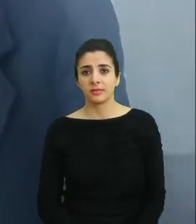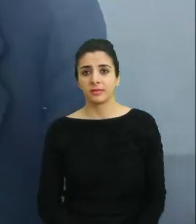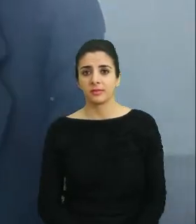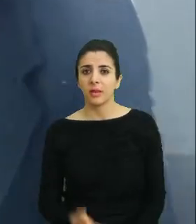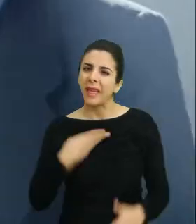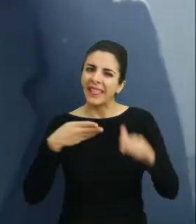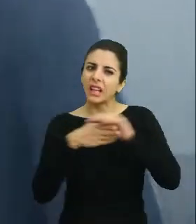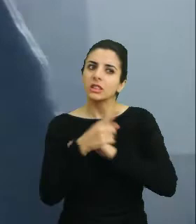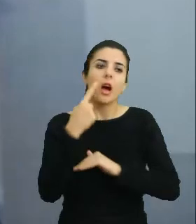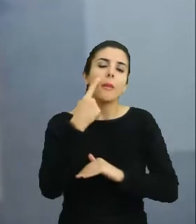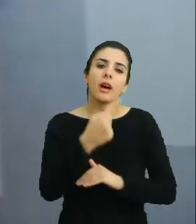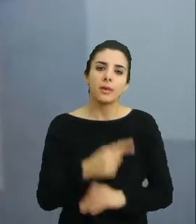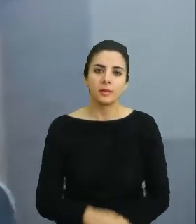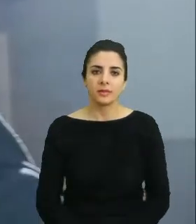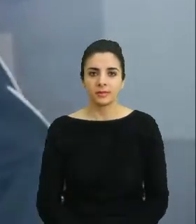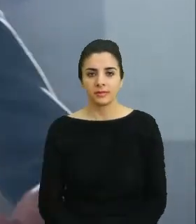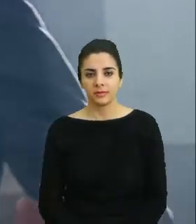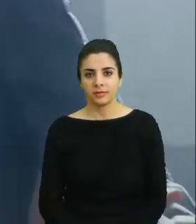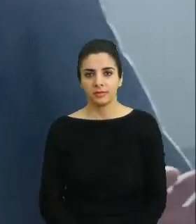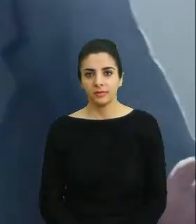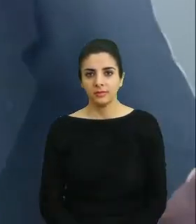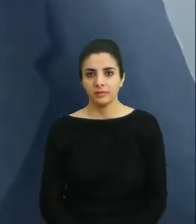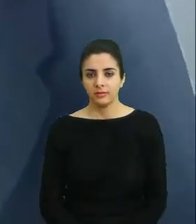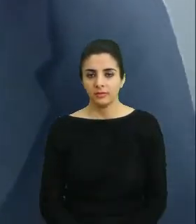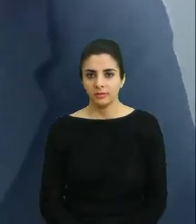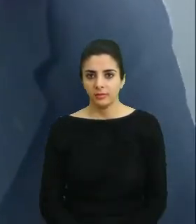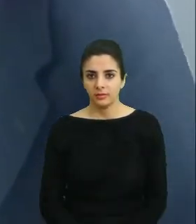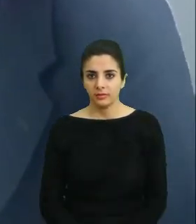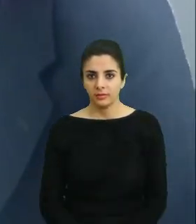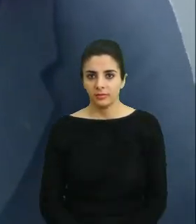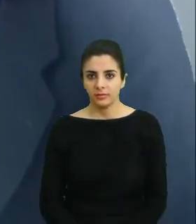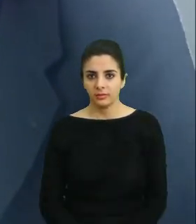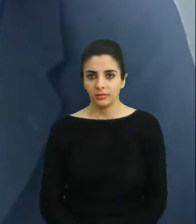Ben şu girişe bir bakayım. Nuri gider ayak durup Rasim'e döndü.